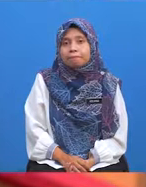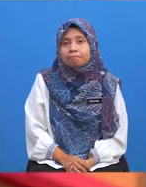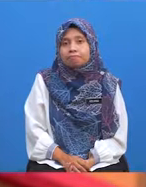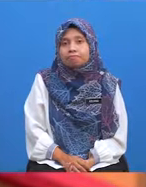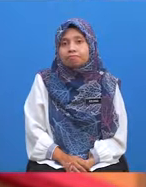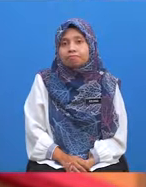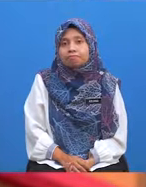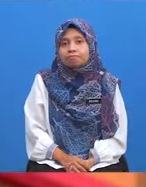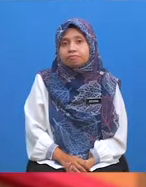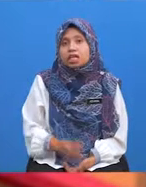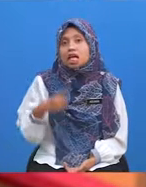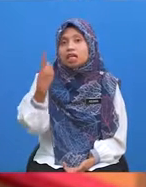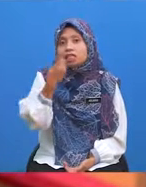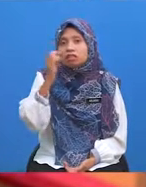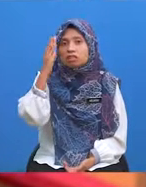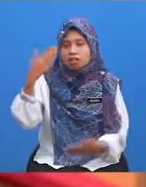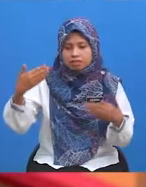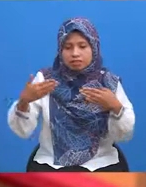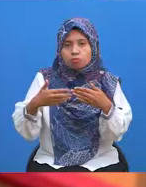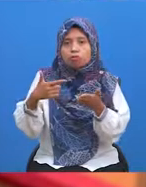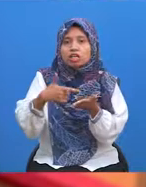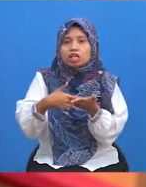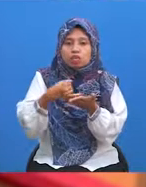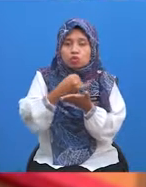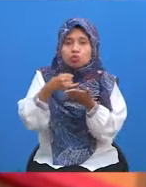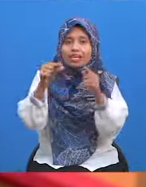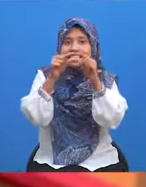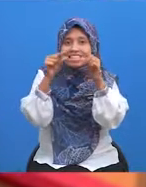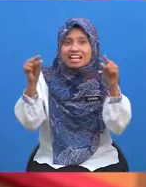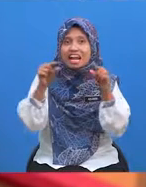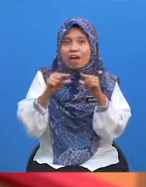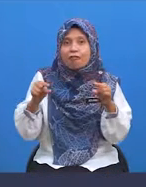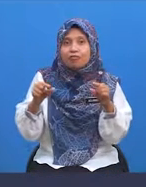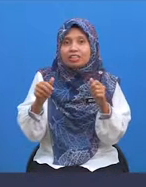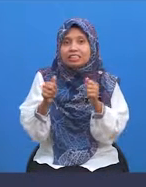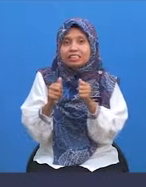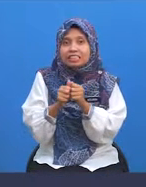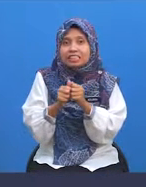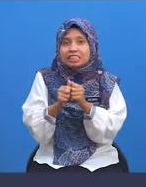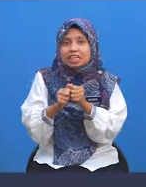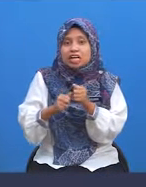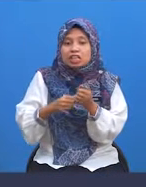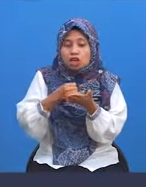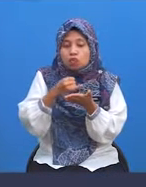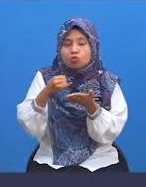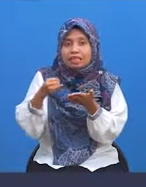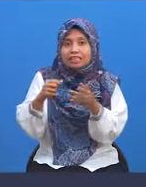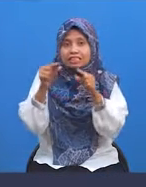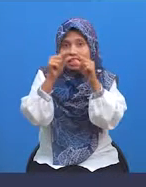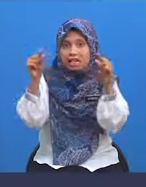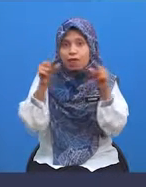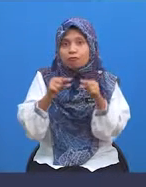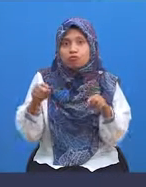Kita akan sambung lagi melukis graf dengan melukis graf fungsi yang kedua, iaitu graf bagi